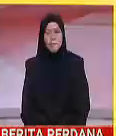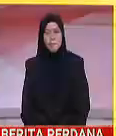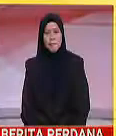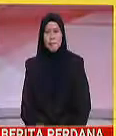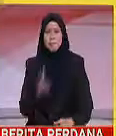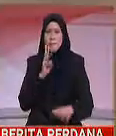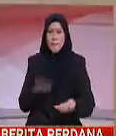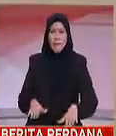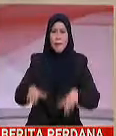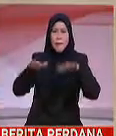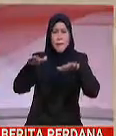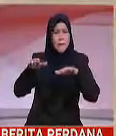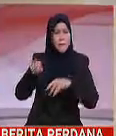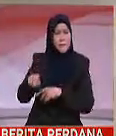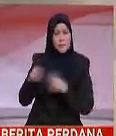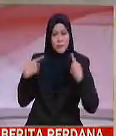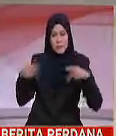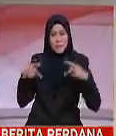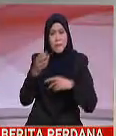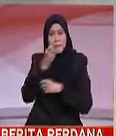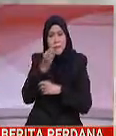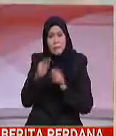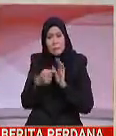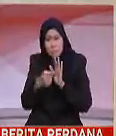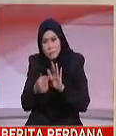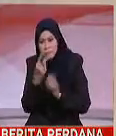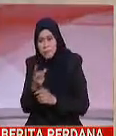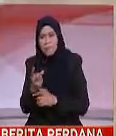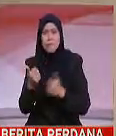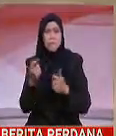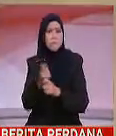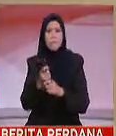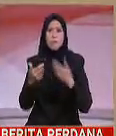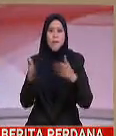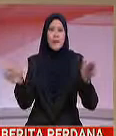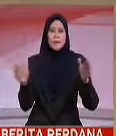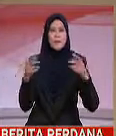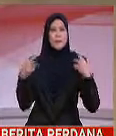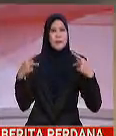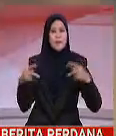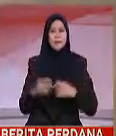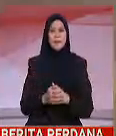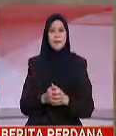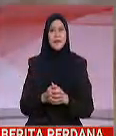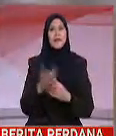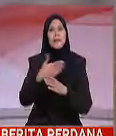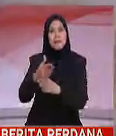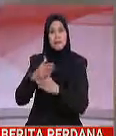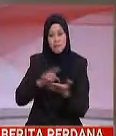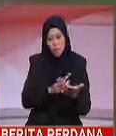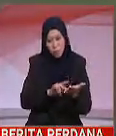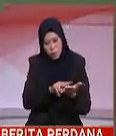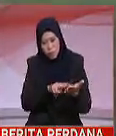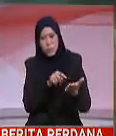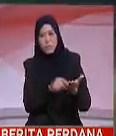Di sebalik banjir di Pantai Timur, sebuah kedai makan ini dilihat tetap beroperasi. Videonya dikongsi pengguna Twitter yang memaparkan